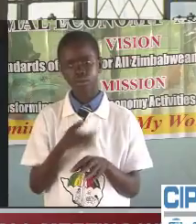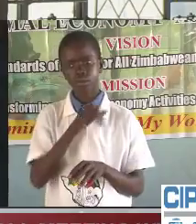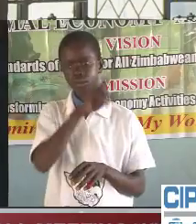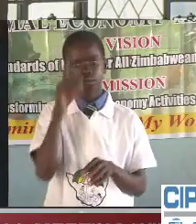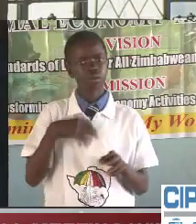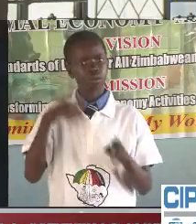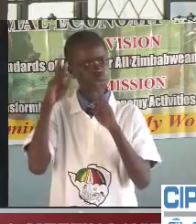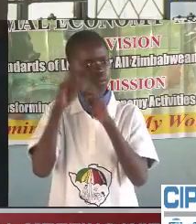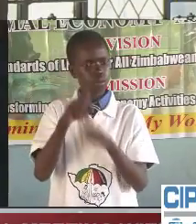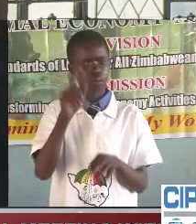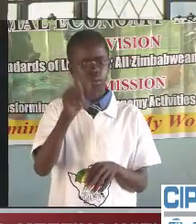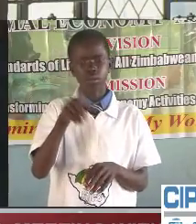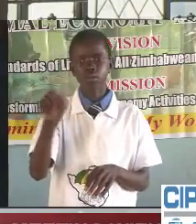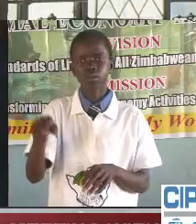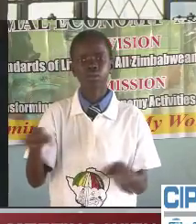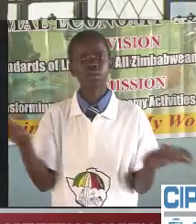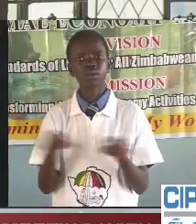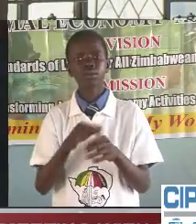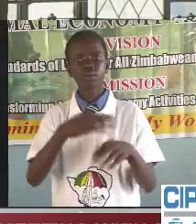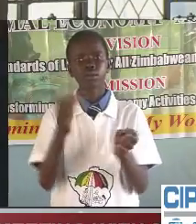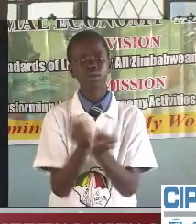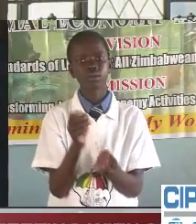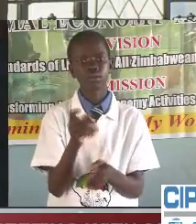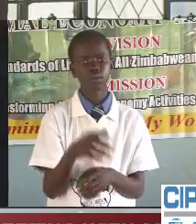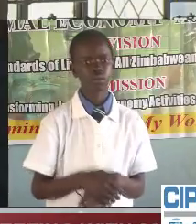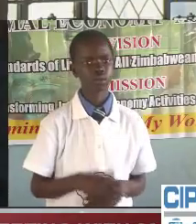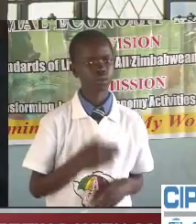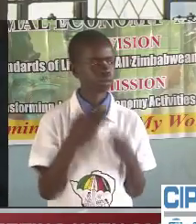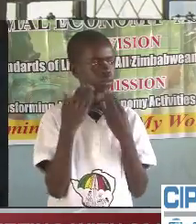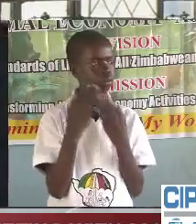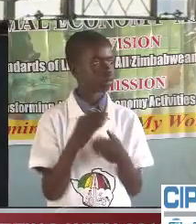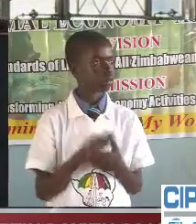support inobva kubusiness community kwamauya. Ndatenda.